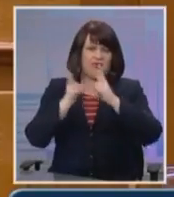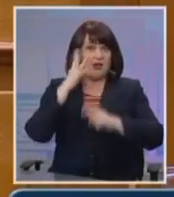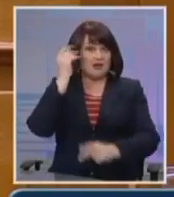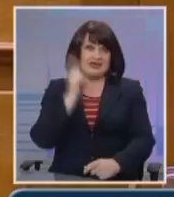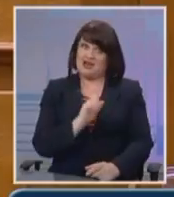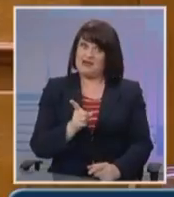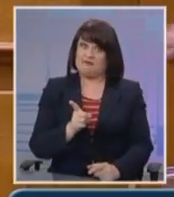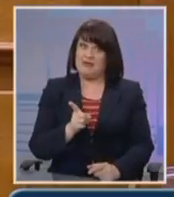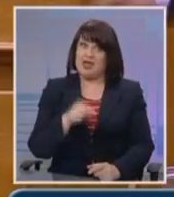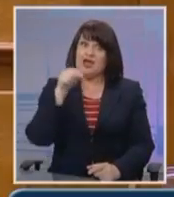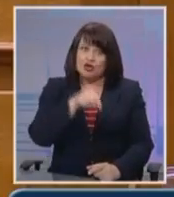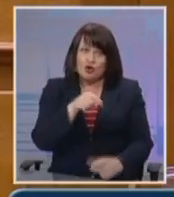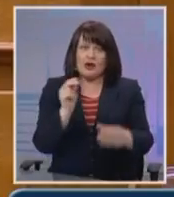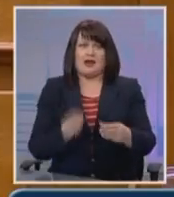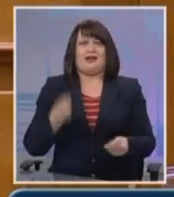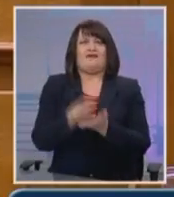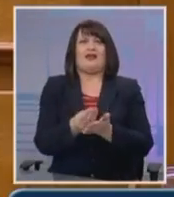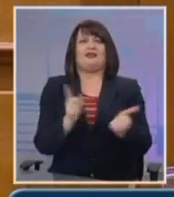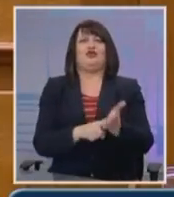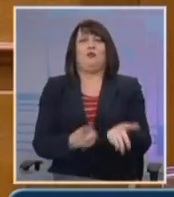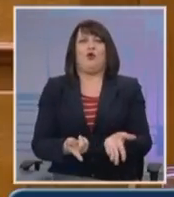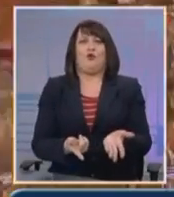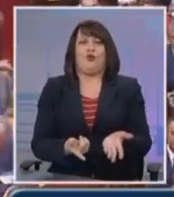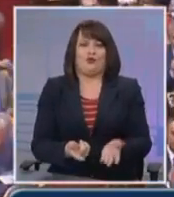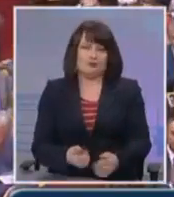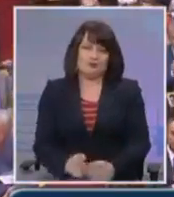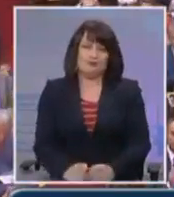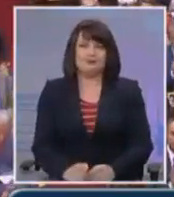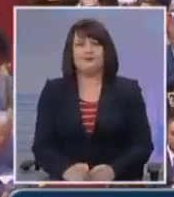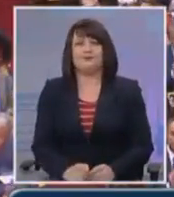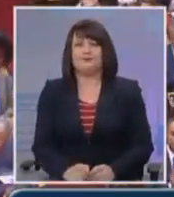σε αυτή την αίθουσα και έρχεστε τώρα και την νομοθετείτε.